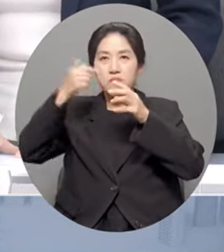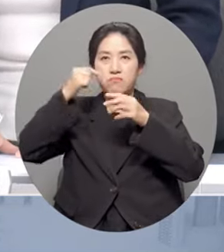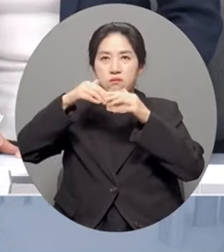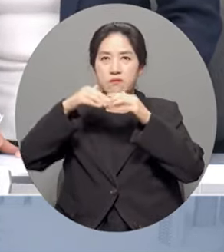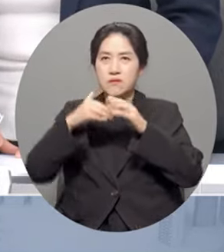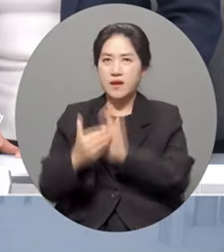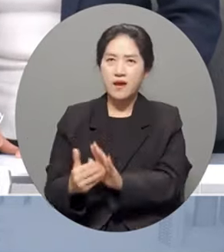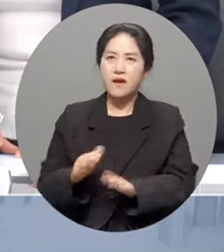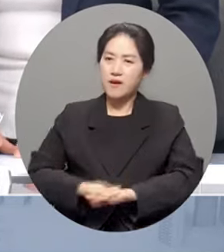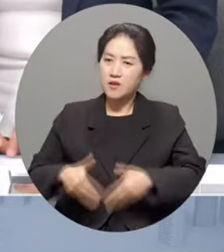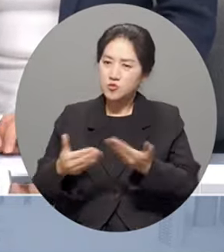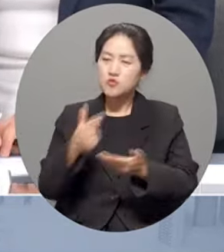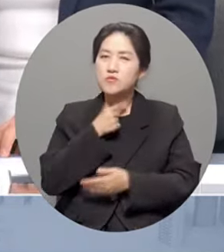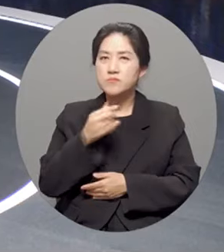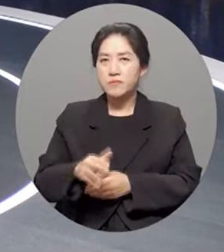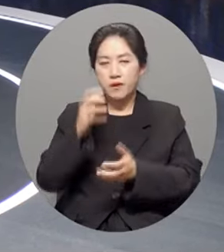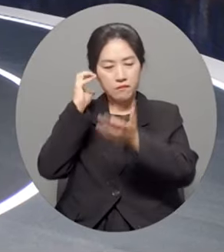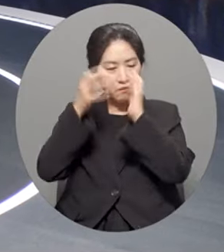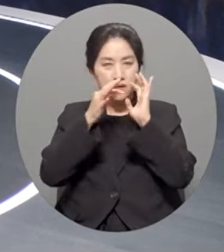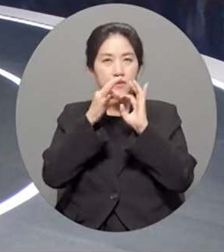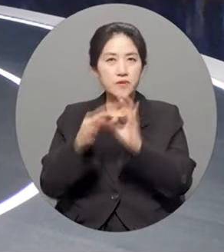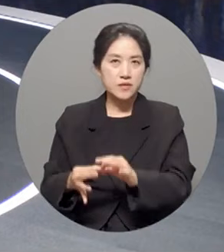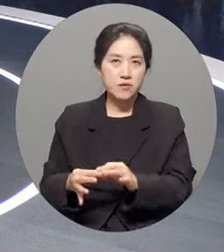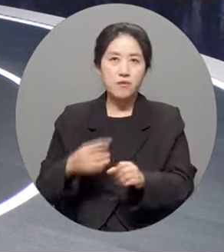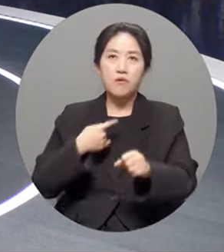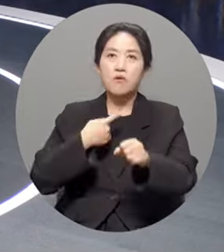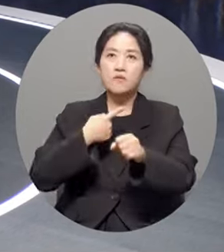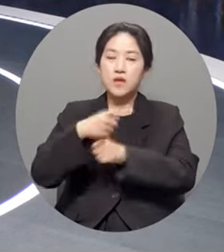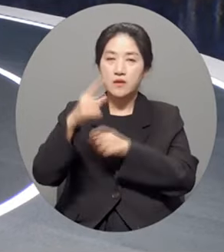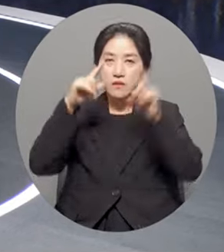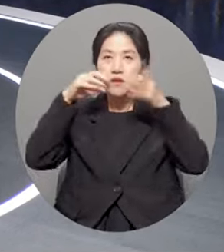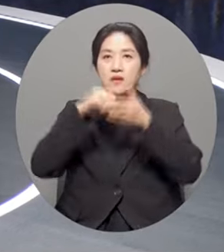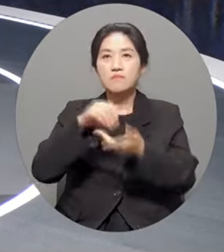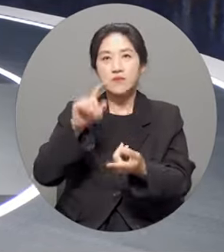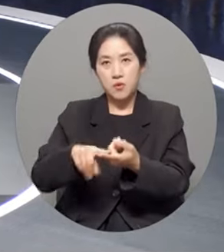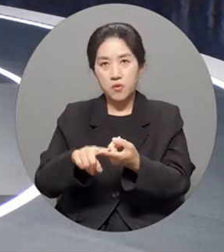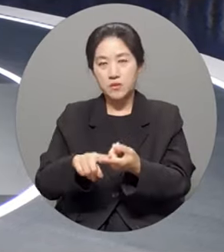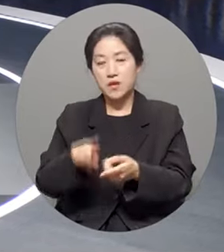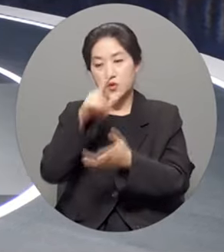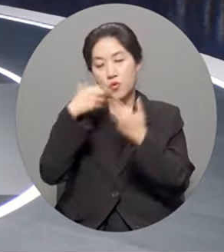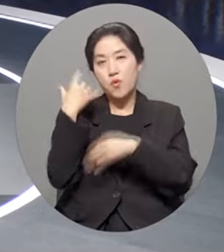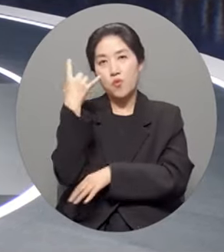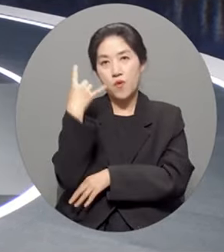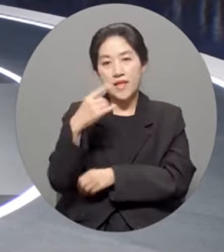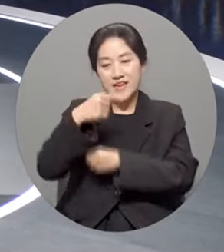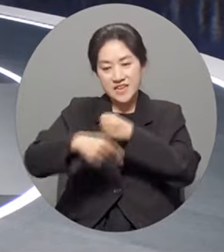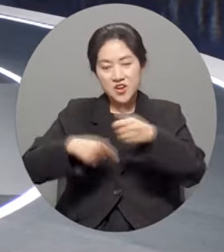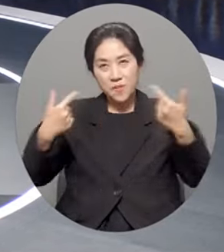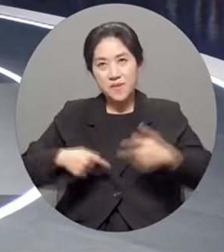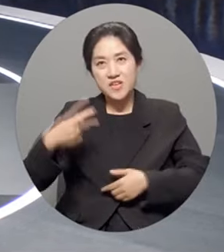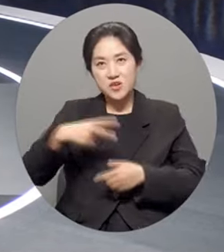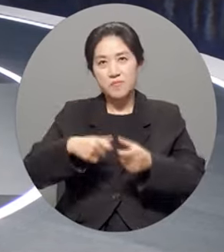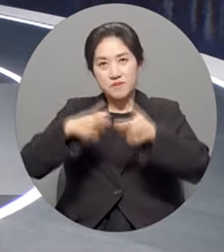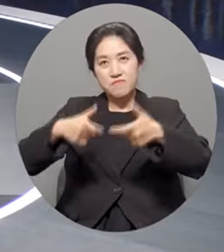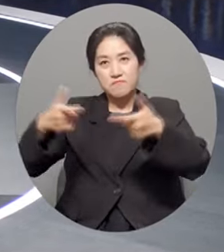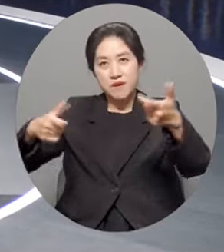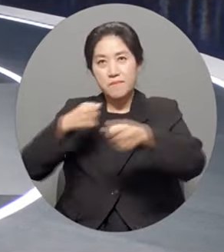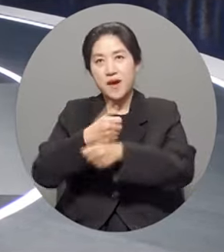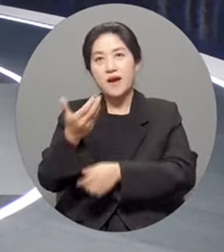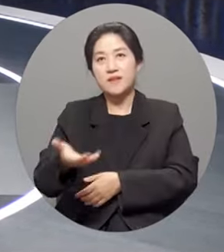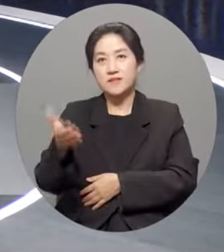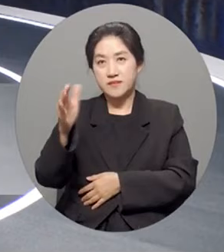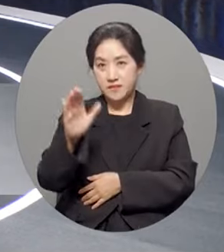혼란은 불가피해 보입니다 그면 내년 입는 일단 이렇게 가는 거고 원래는 매년 2천 명씩 증원을 하겠다 이렇게